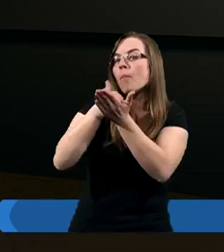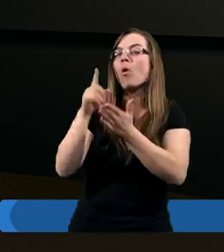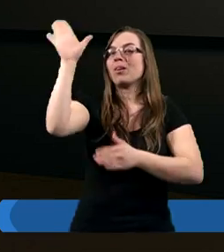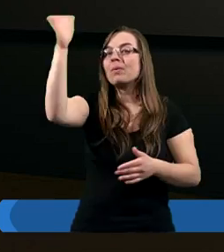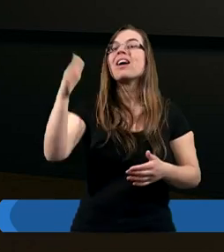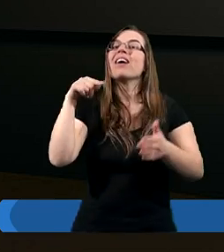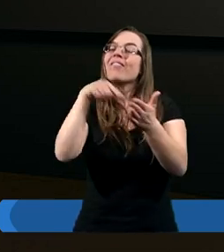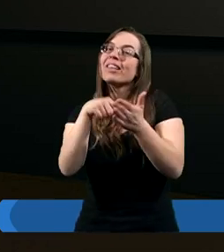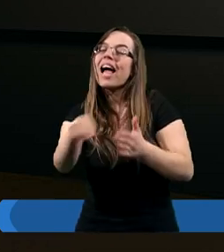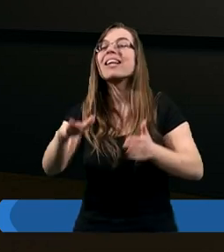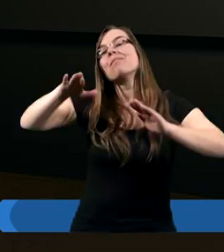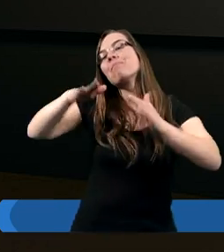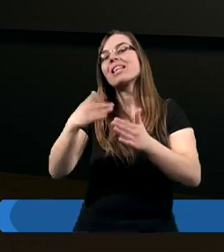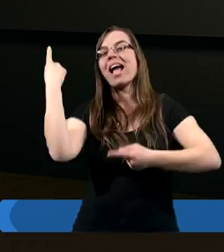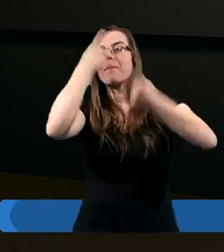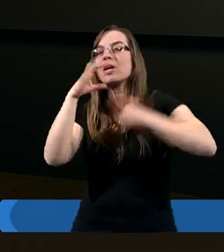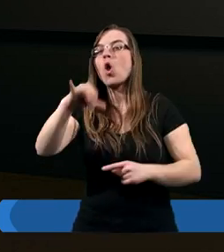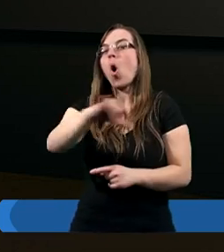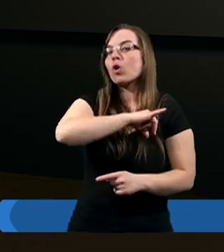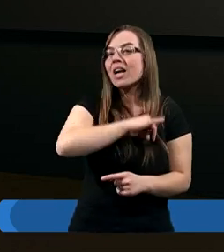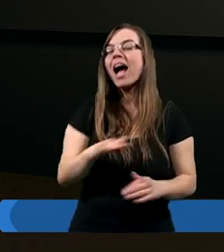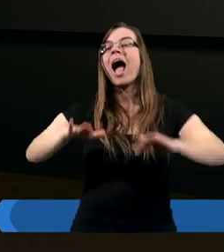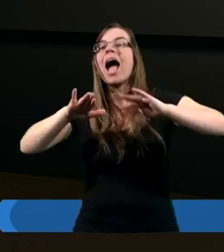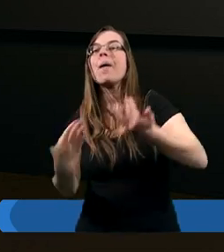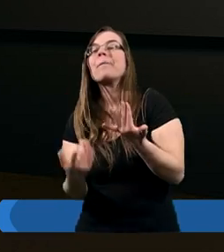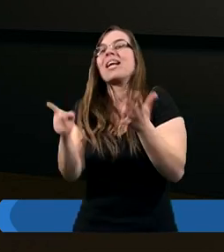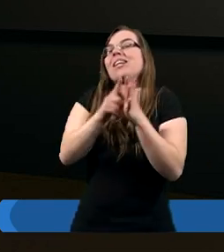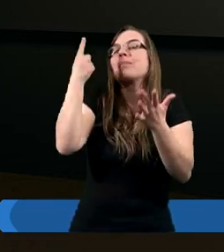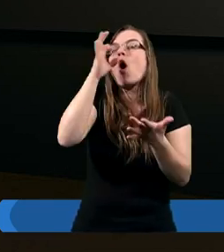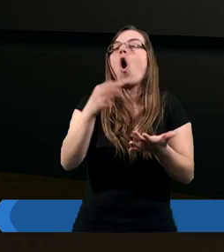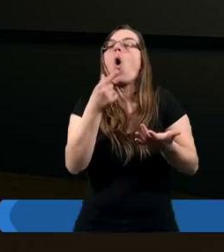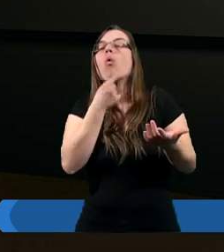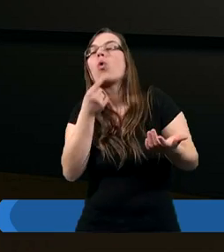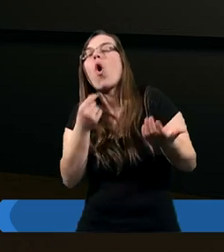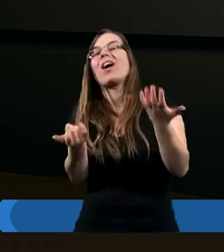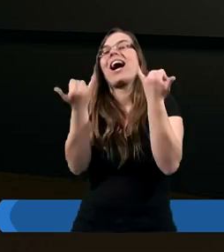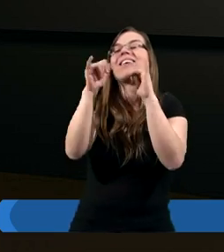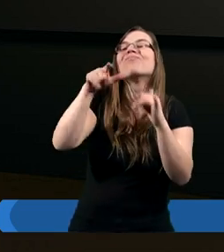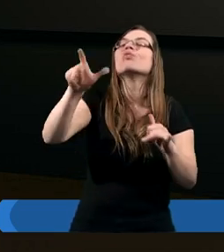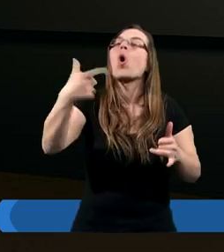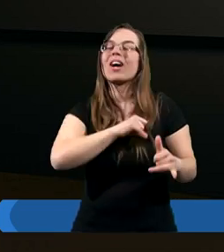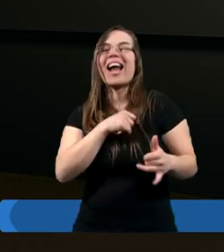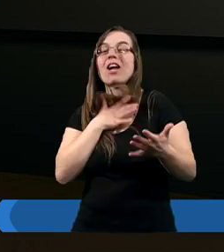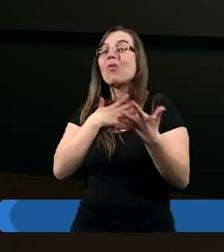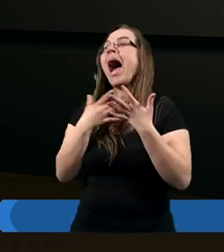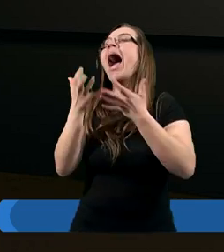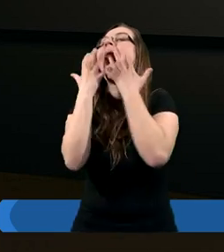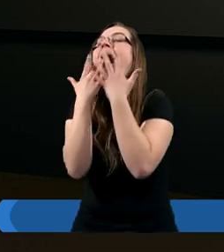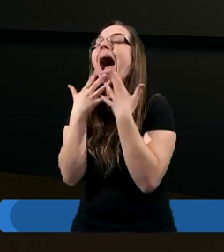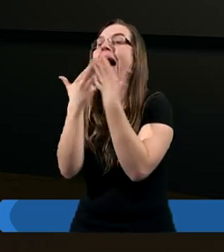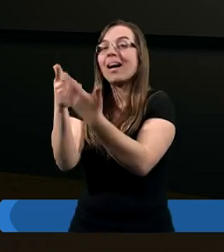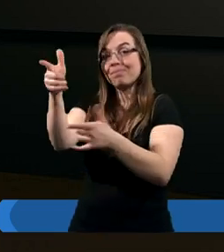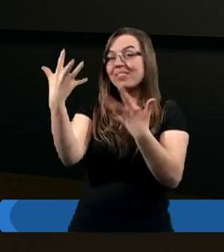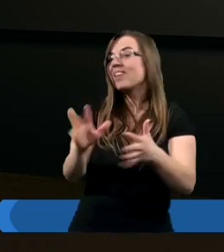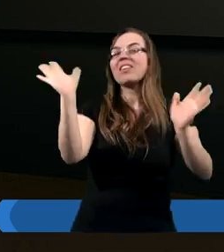wtedy mniej myślę o grzechu. Mniej myślę o tych zwodniczych urokach tego, co grzeszne, ale potrzebuję